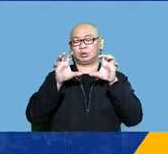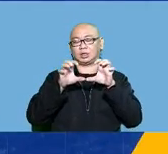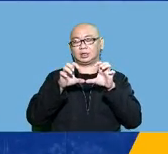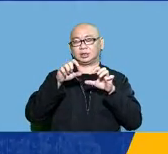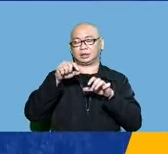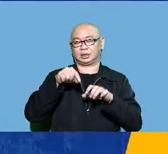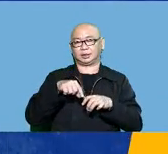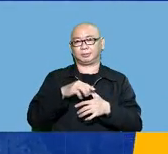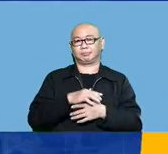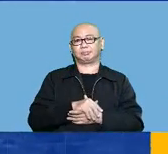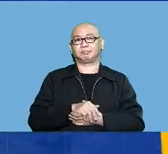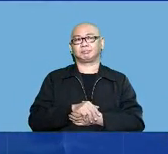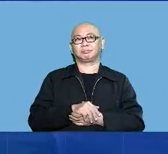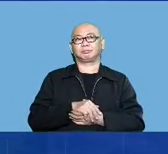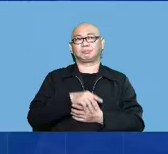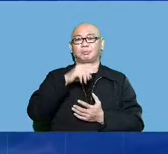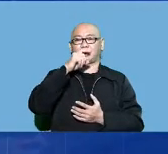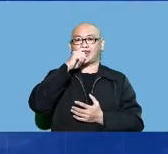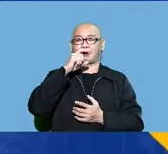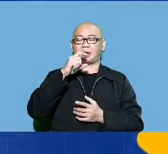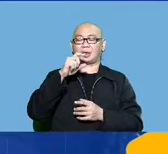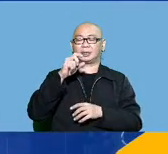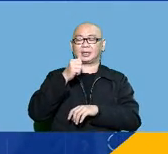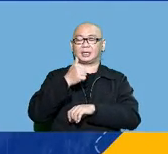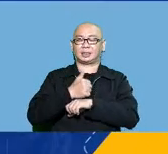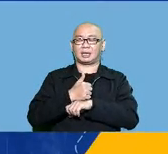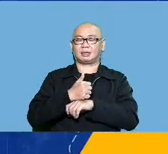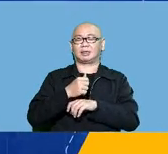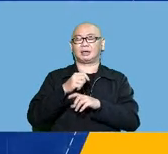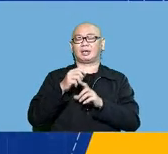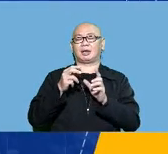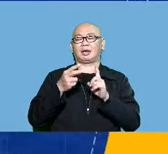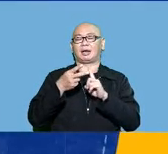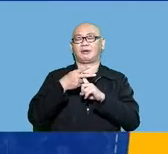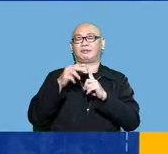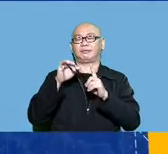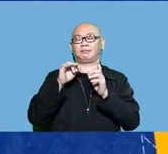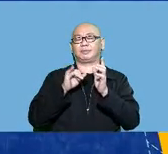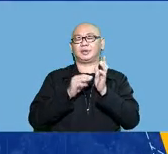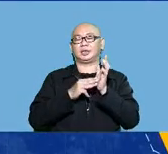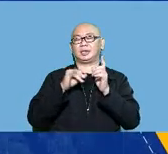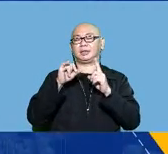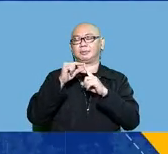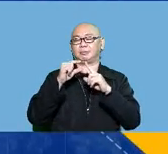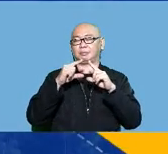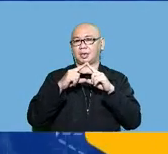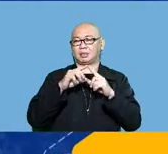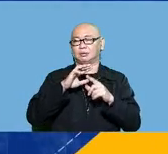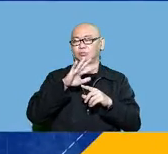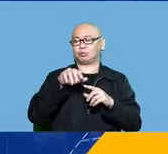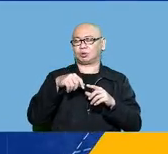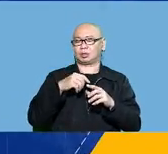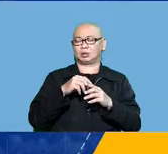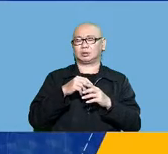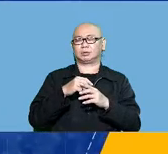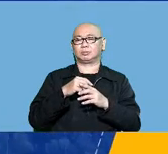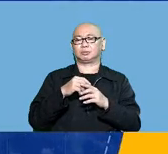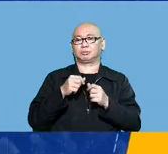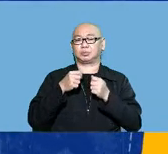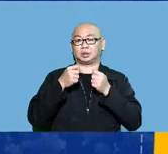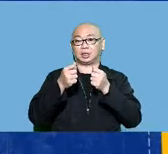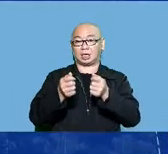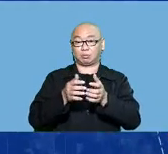ini. Bapak Dekan FMIPA Dr. Sugianto MSI dan para Wakil Dekan FMIPA yang memberikan